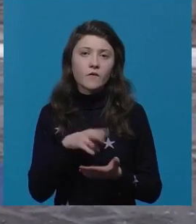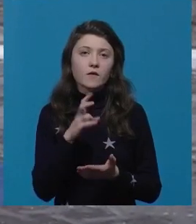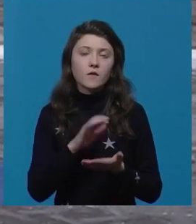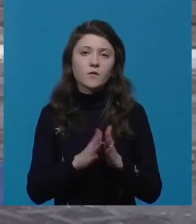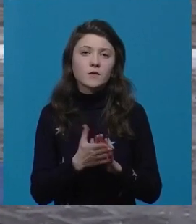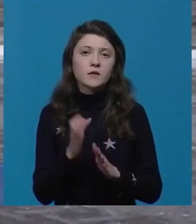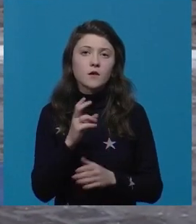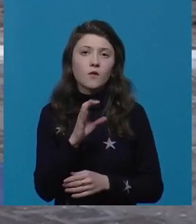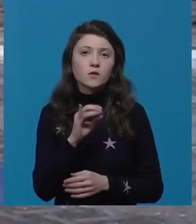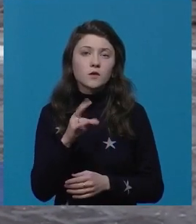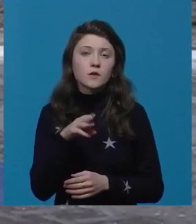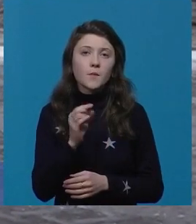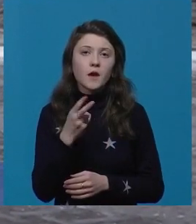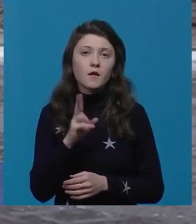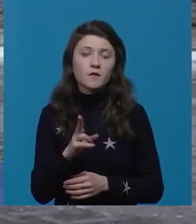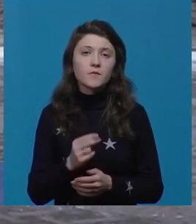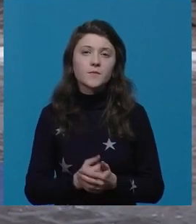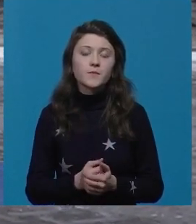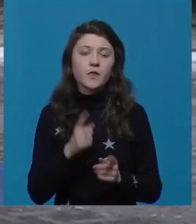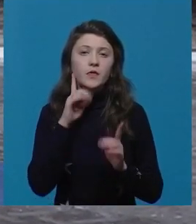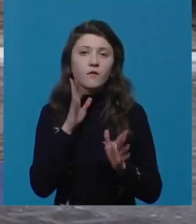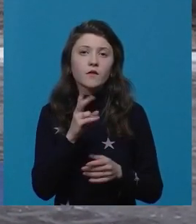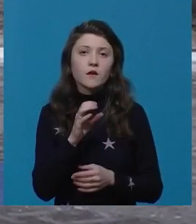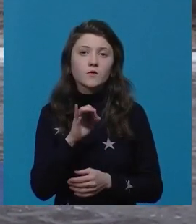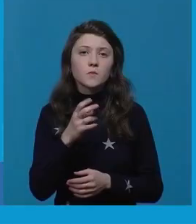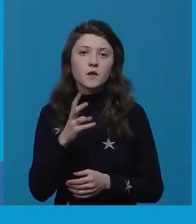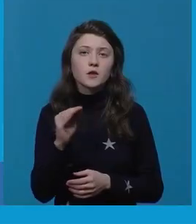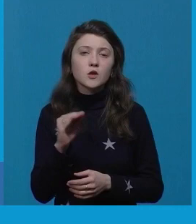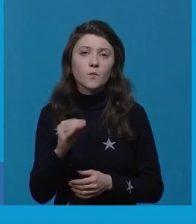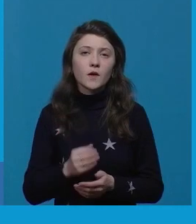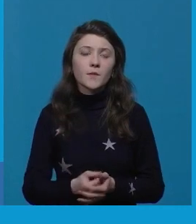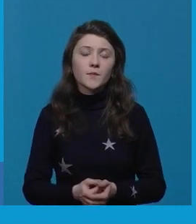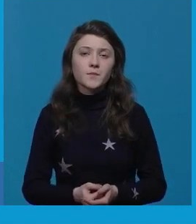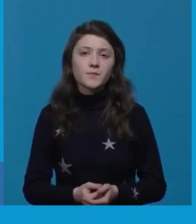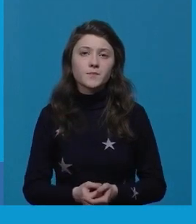Косюченко, Тетяна Беляк, Віктор Підвисоцький. Новини Суспільне, Житомир.